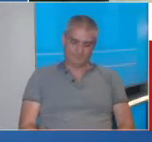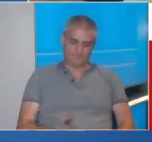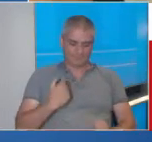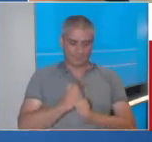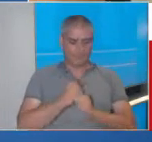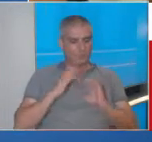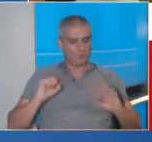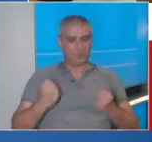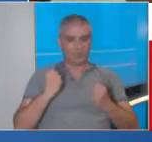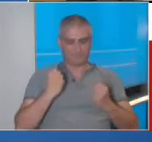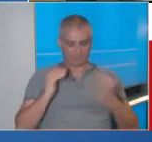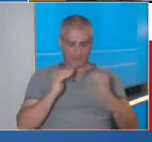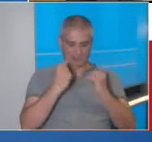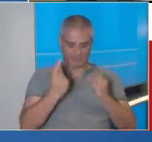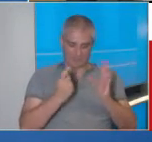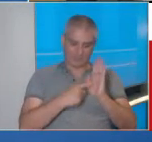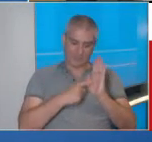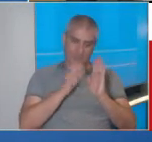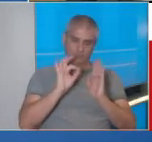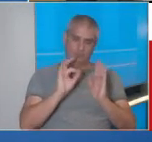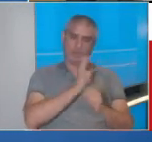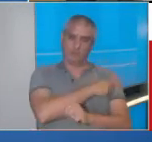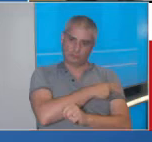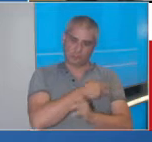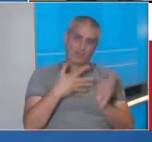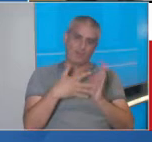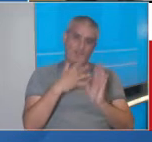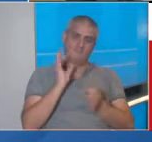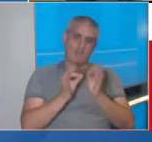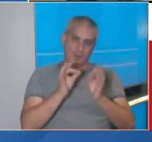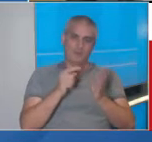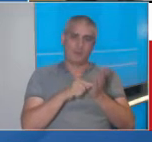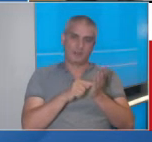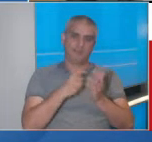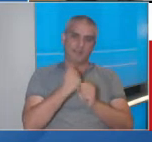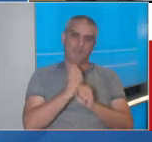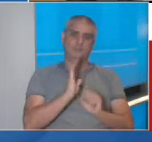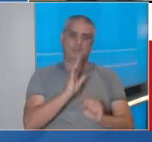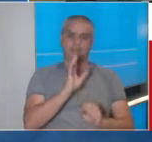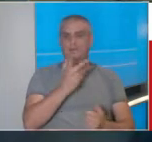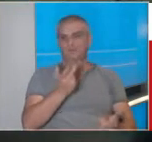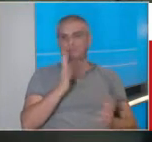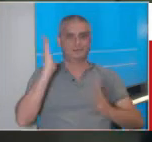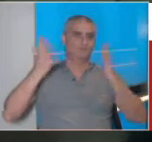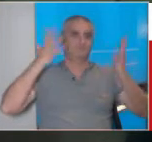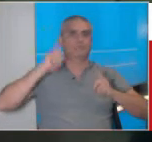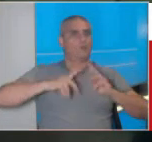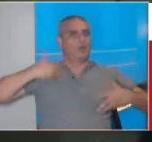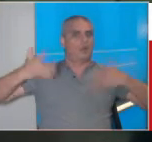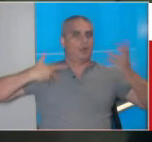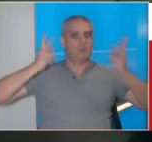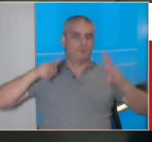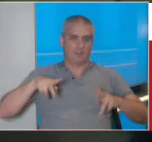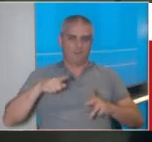מאוד אקטיבית להתאים את עצמך לדרישות של המשטרה, של החוקרים של הפרקליטות, ולכן פעלת ככה גם בלהיטות יתר, וגם אפילו